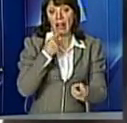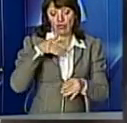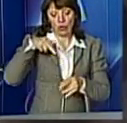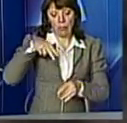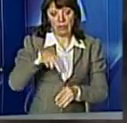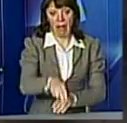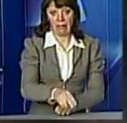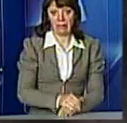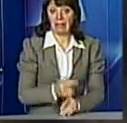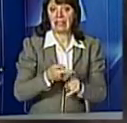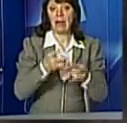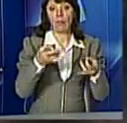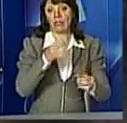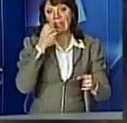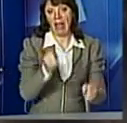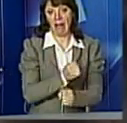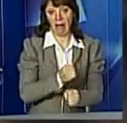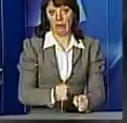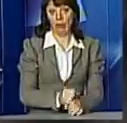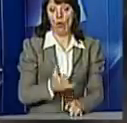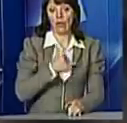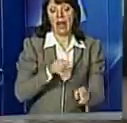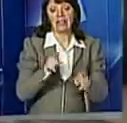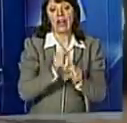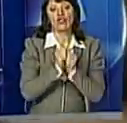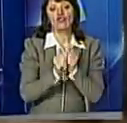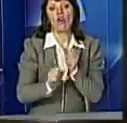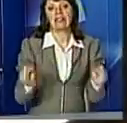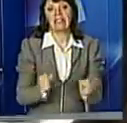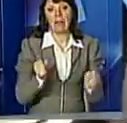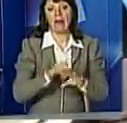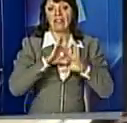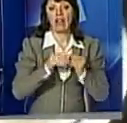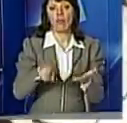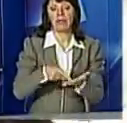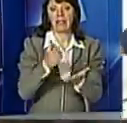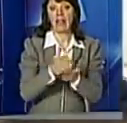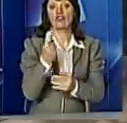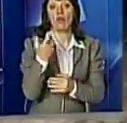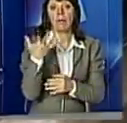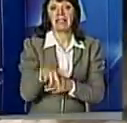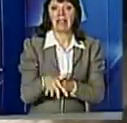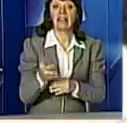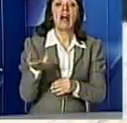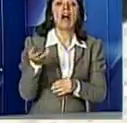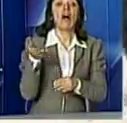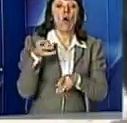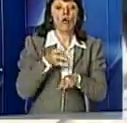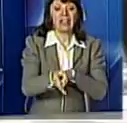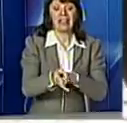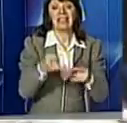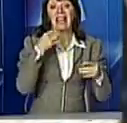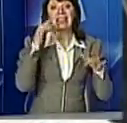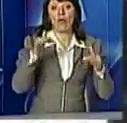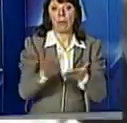вниз Це просто нереально і нас так щозиими загалом в місті є 150 одиниць снігоприбиральної техніки у кожному